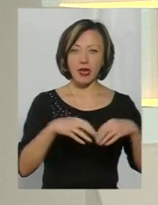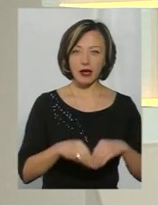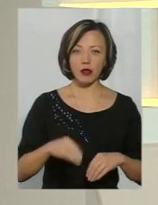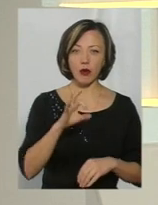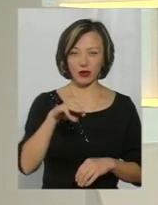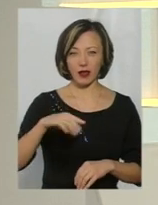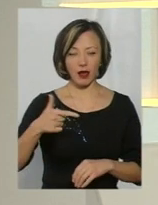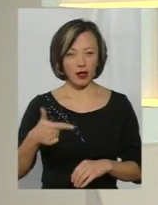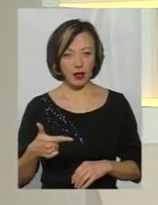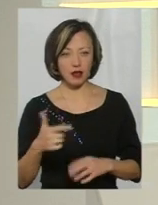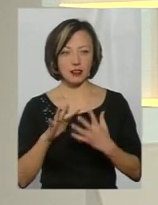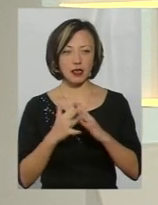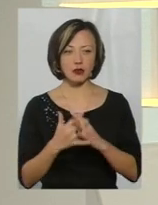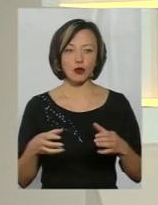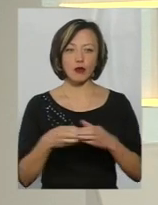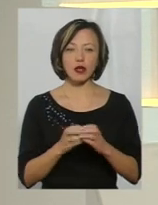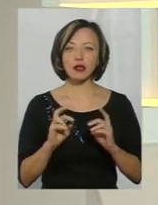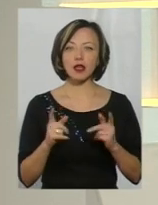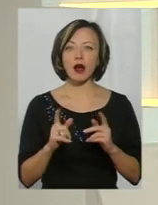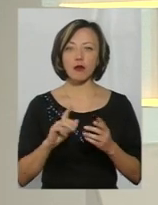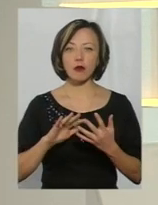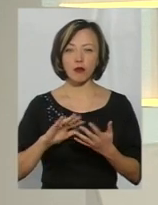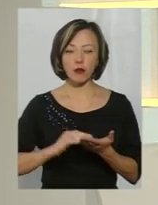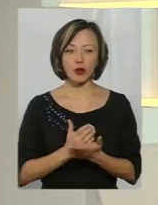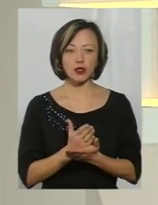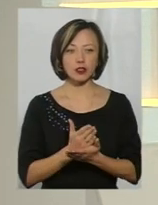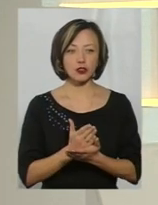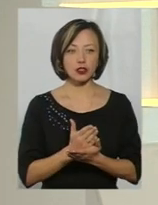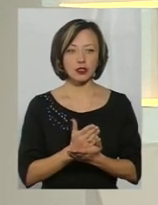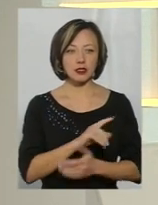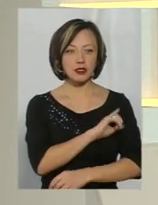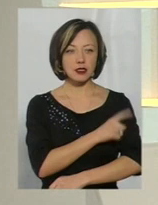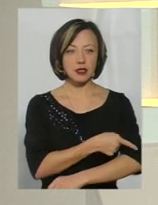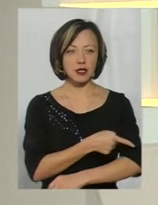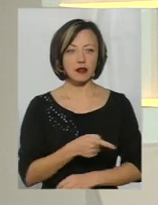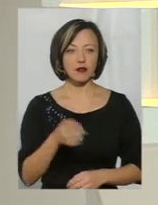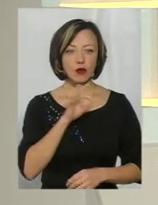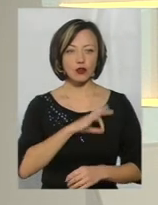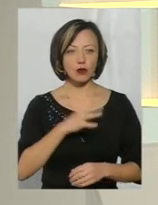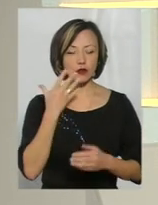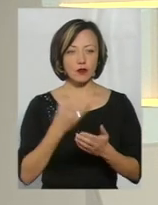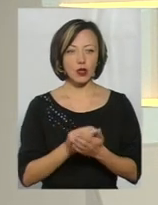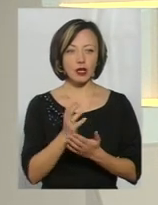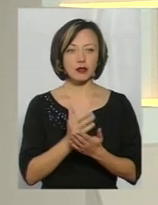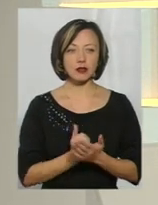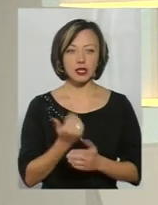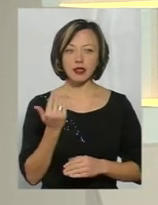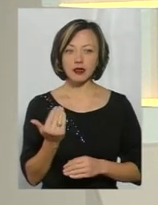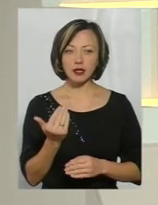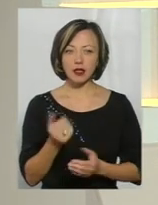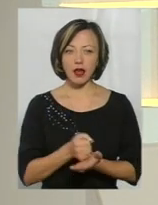територіальної громади, як політичні сили використовують свої ресурси для того, аби їхній